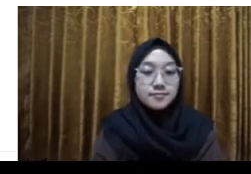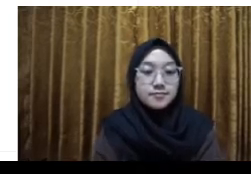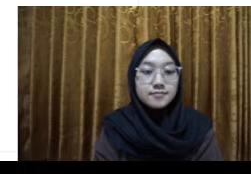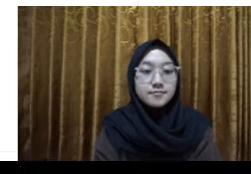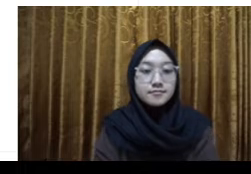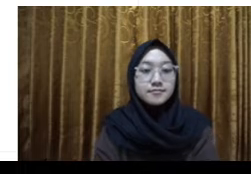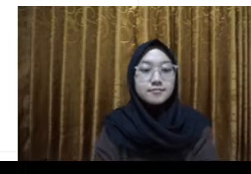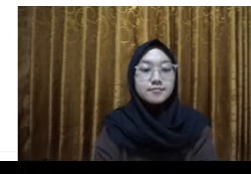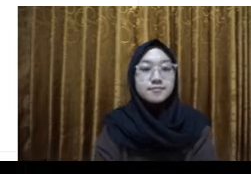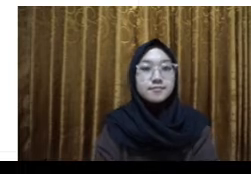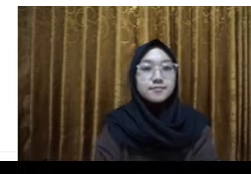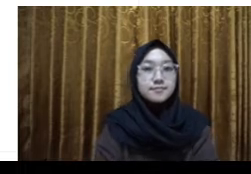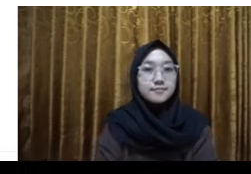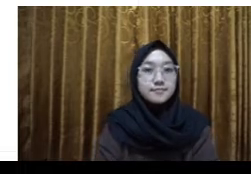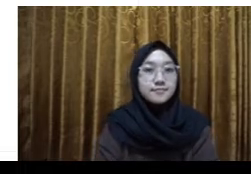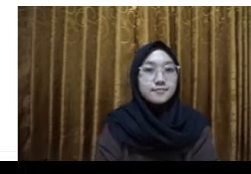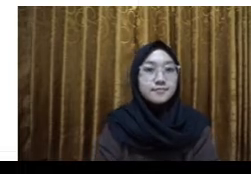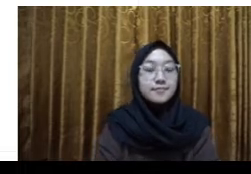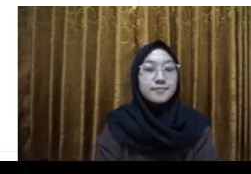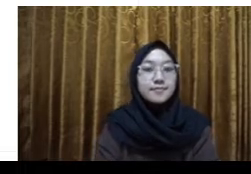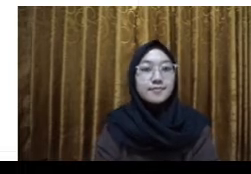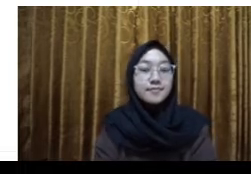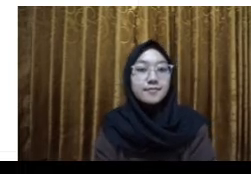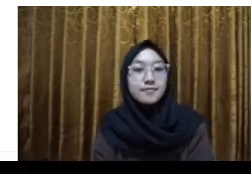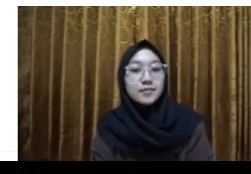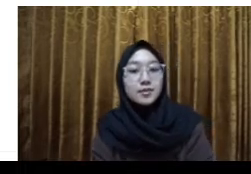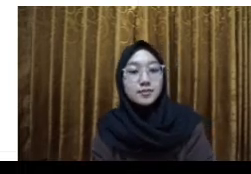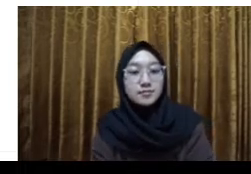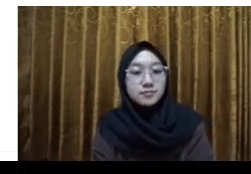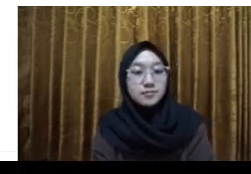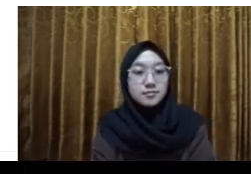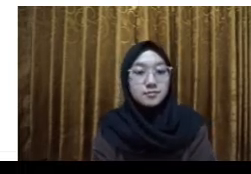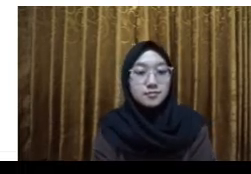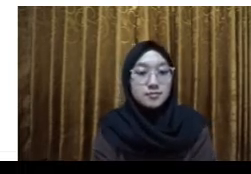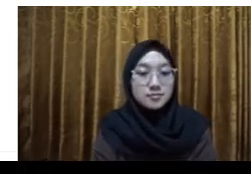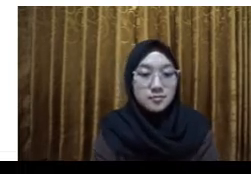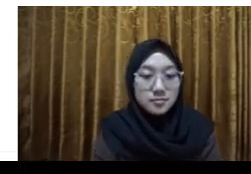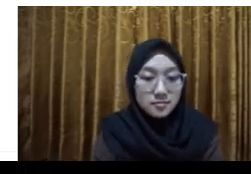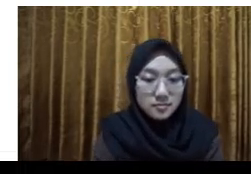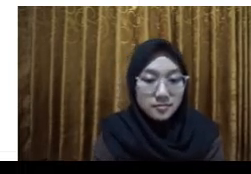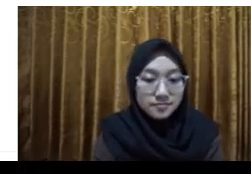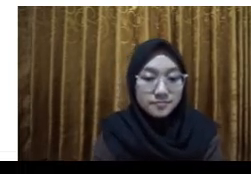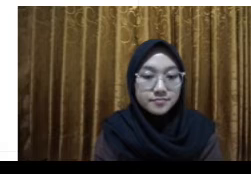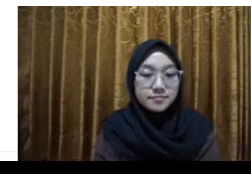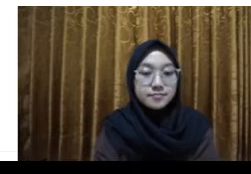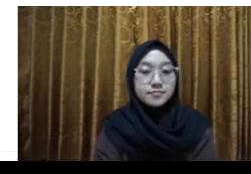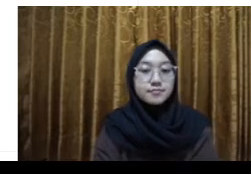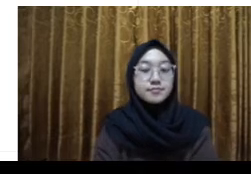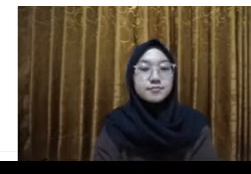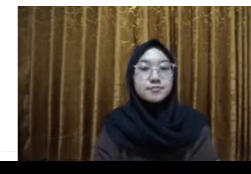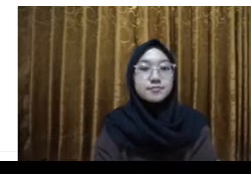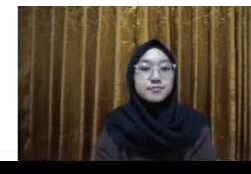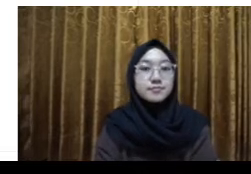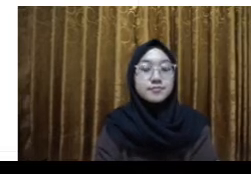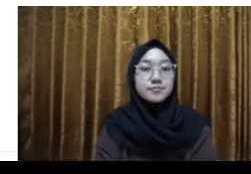lang actualisasi document 3 compat Microsoft Word document edit multi-line graphic page 1